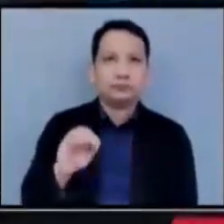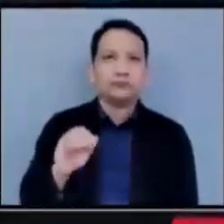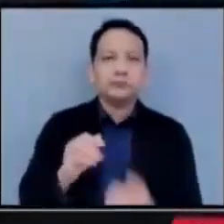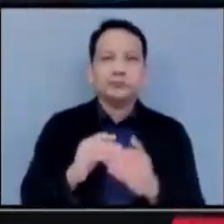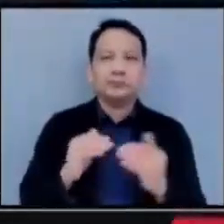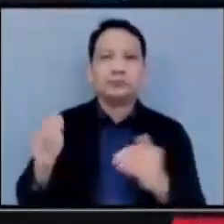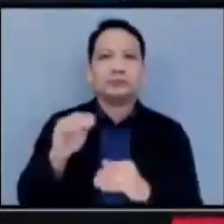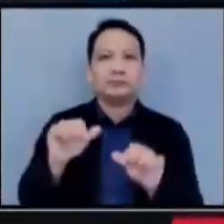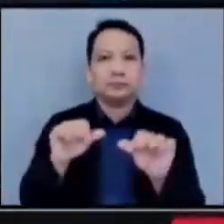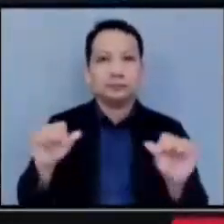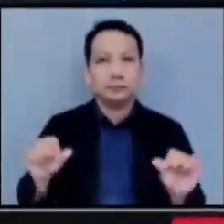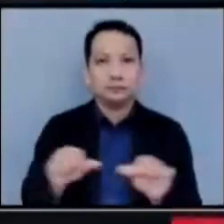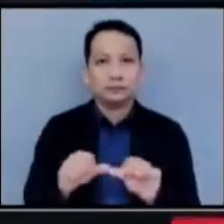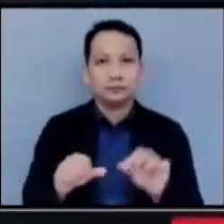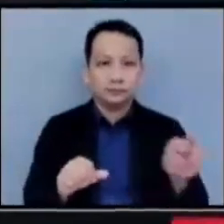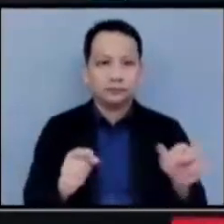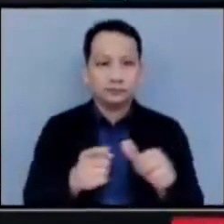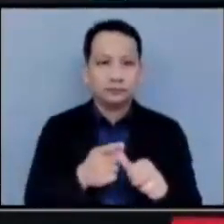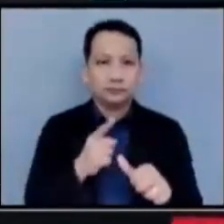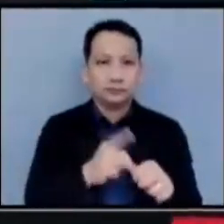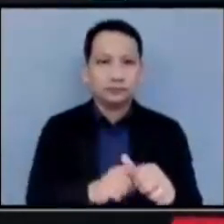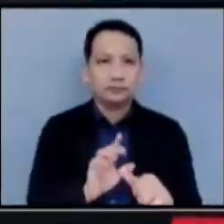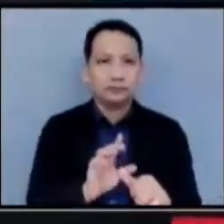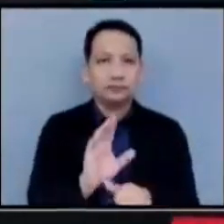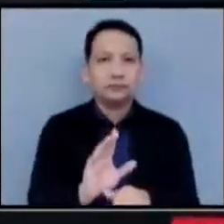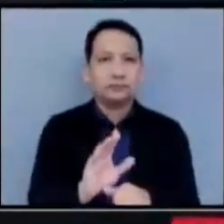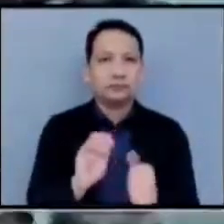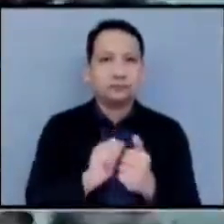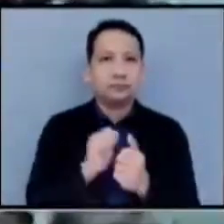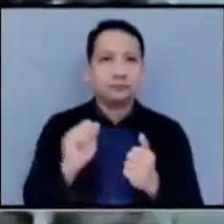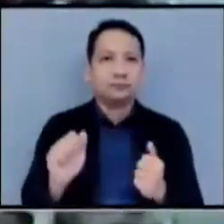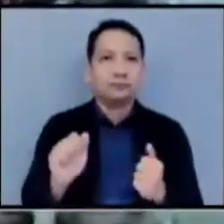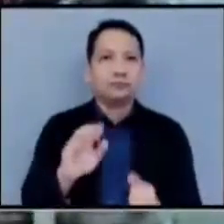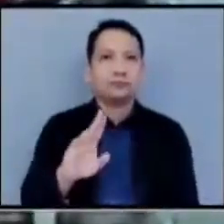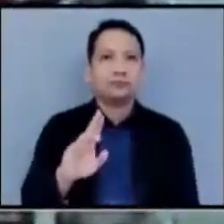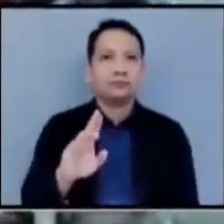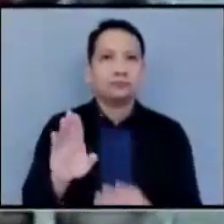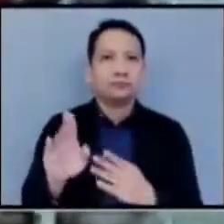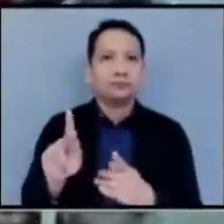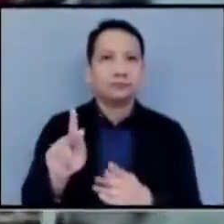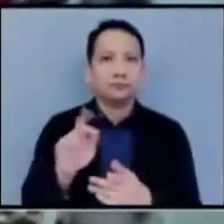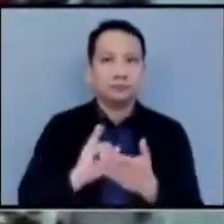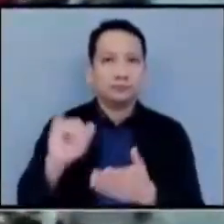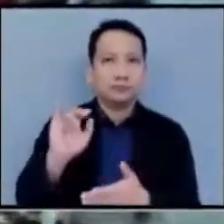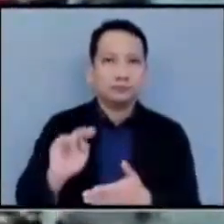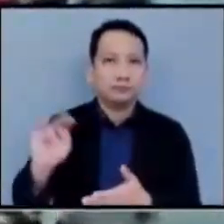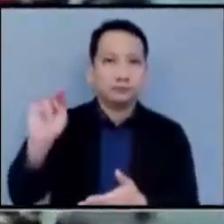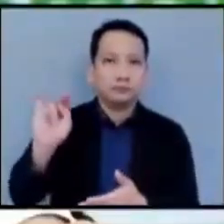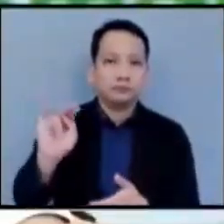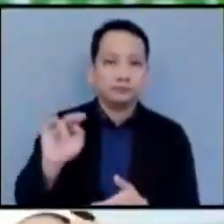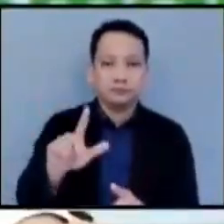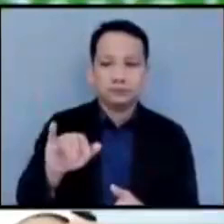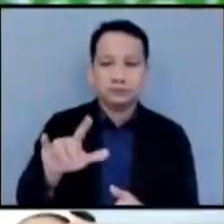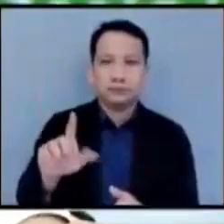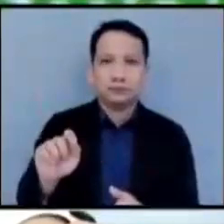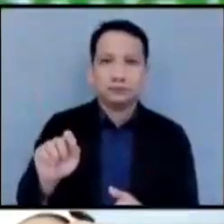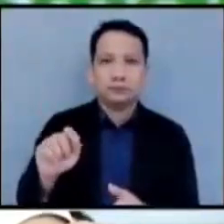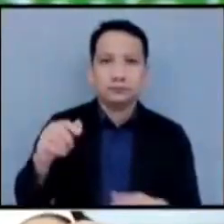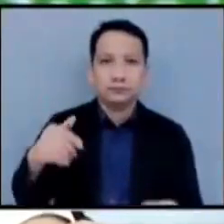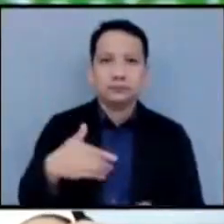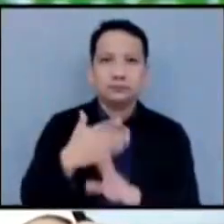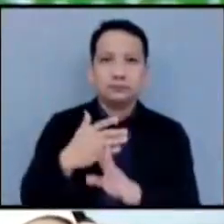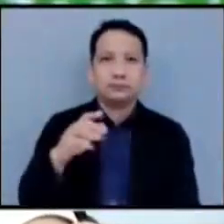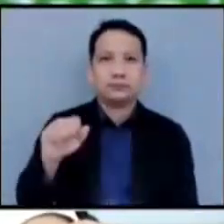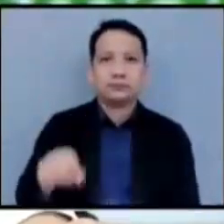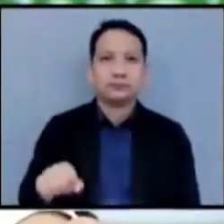areas ang inuna partikular na sa mga lalawigan ng Bukidnon, Ilocos Norte, Leyte at Davao del Sur. This is just